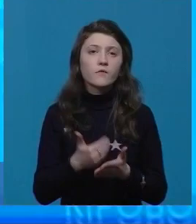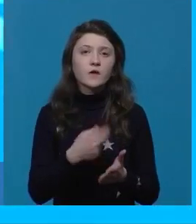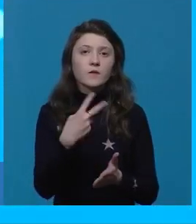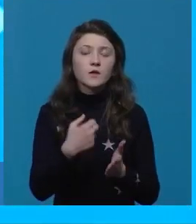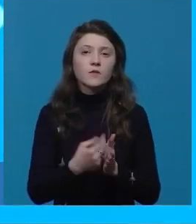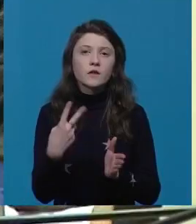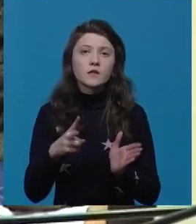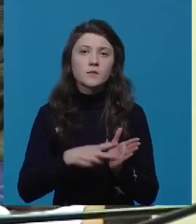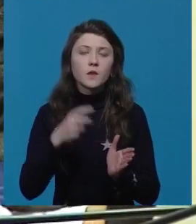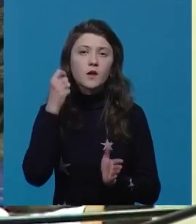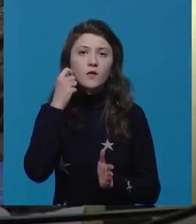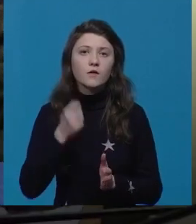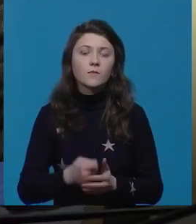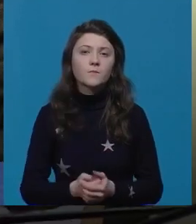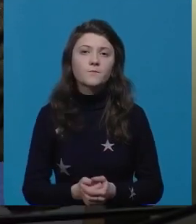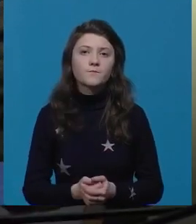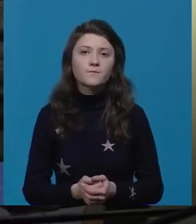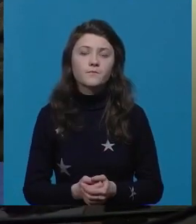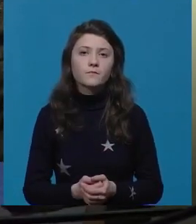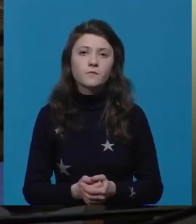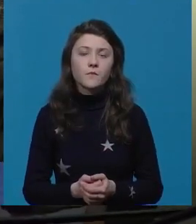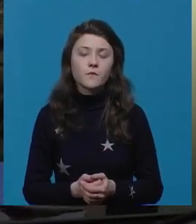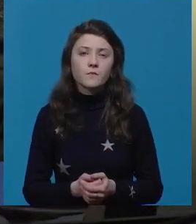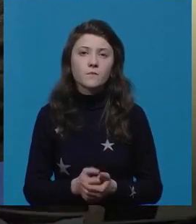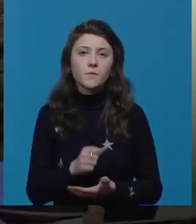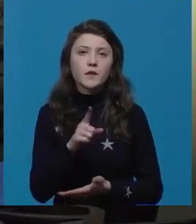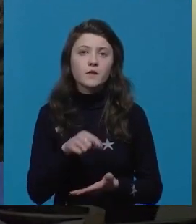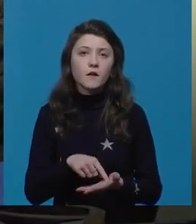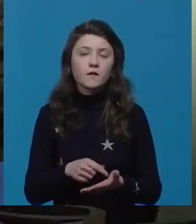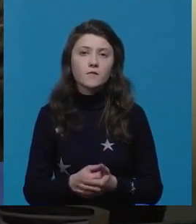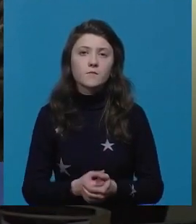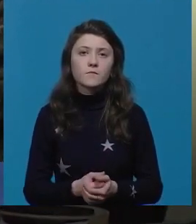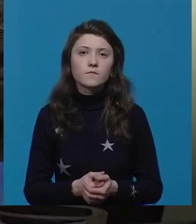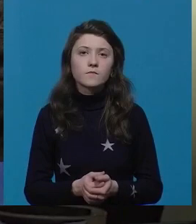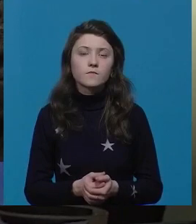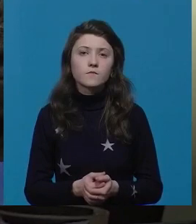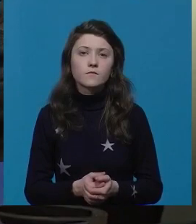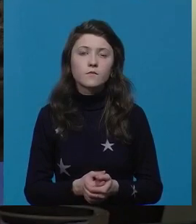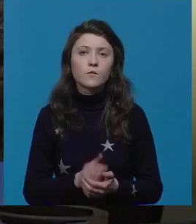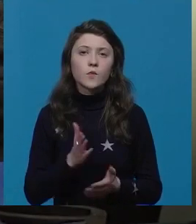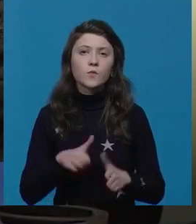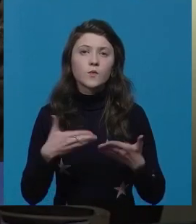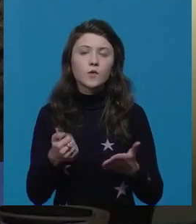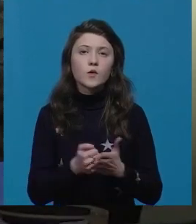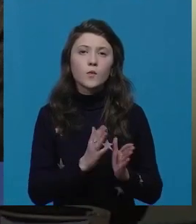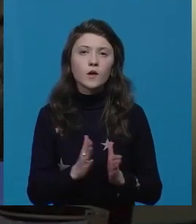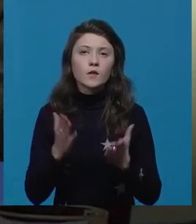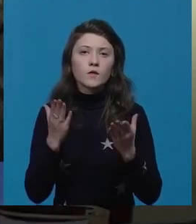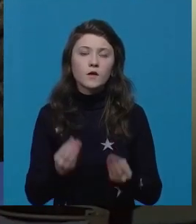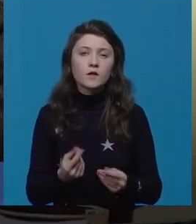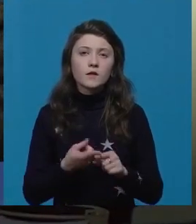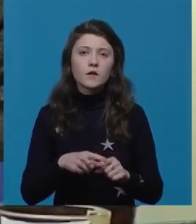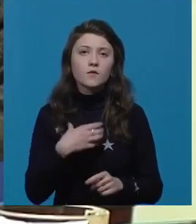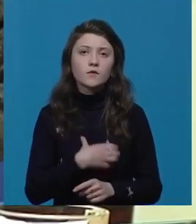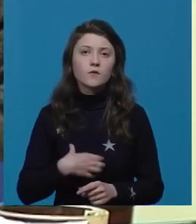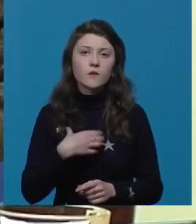років. 58 питань. Коли будуть пропозиції щодо порядку денного? За основу. Ставлю голосування.